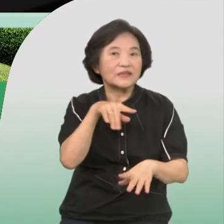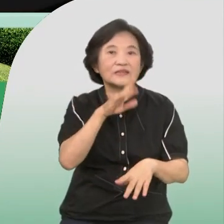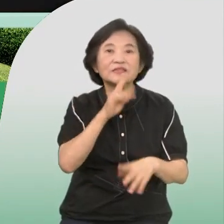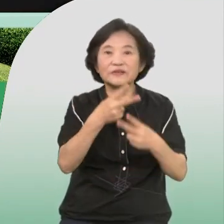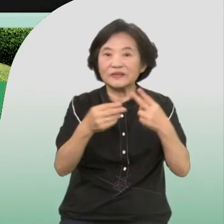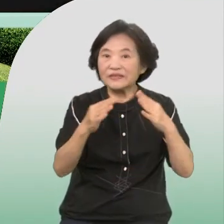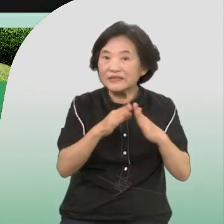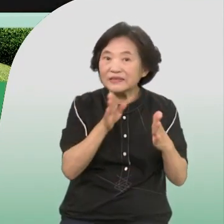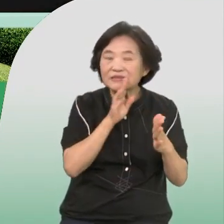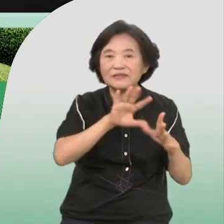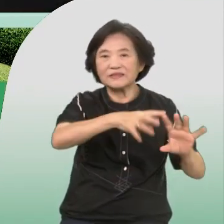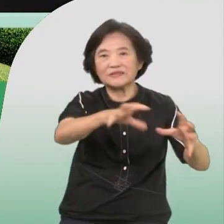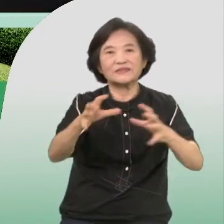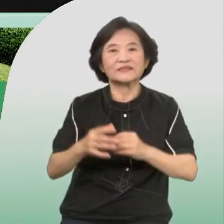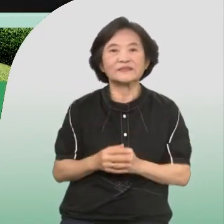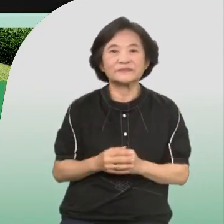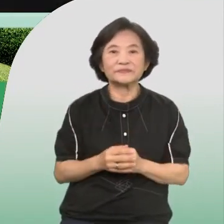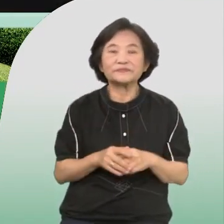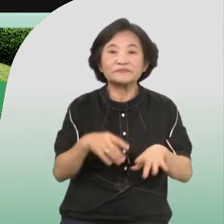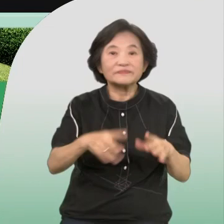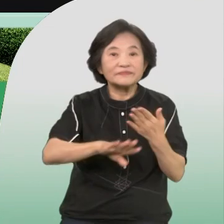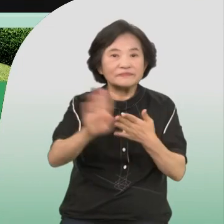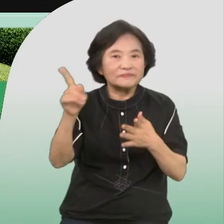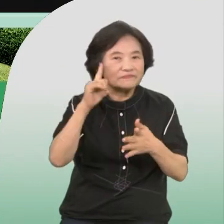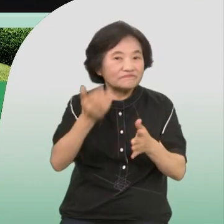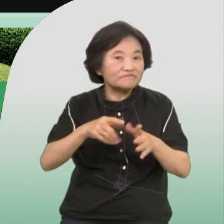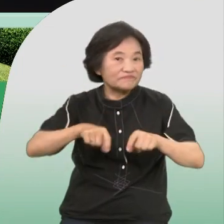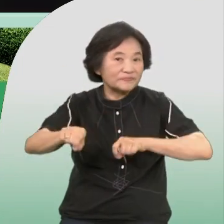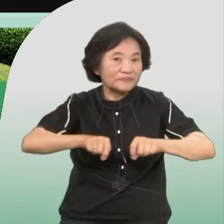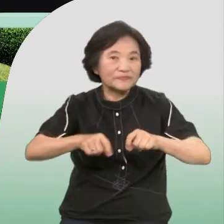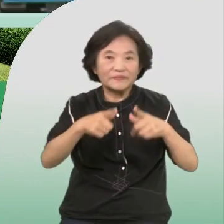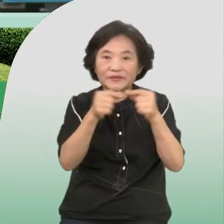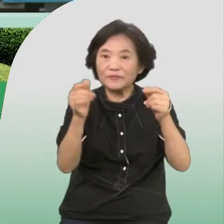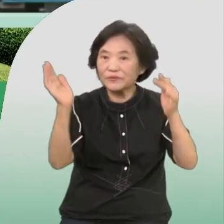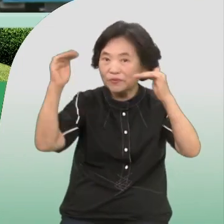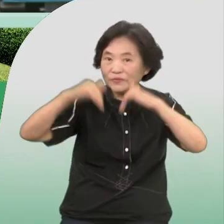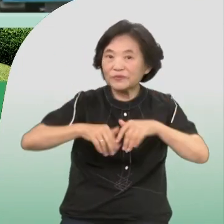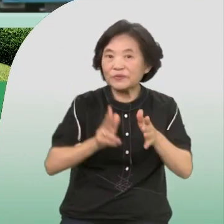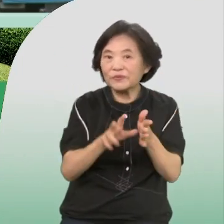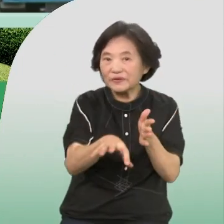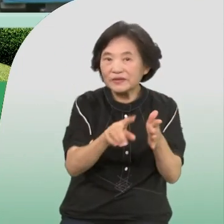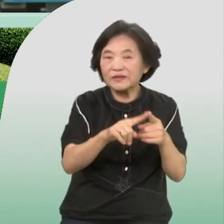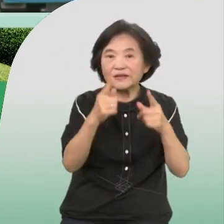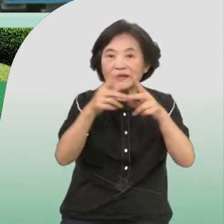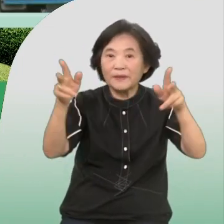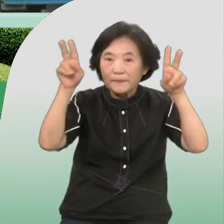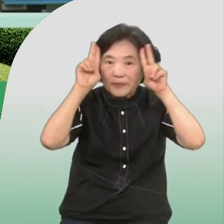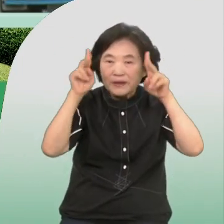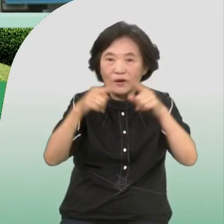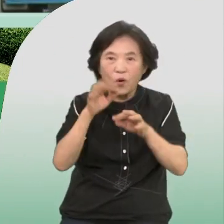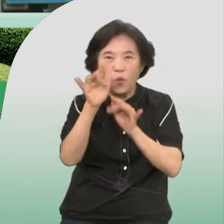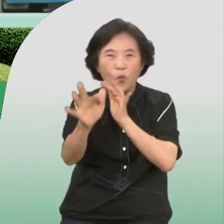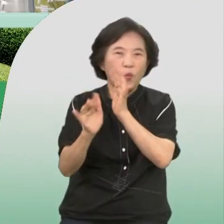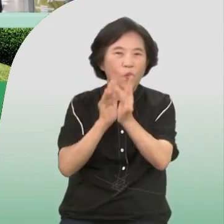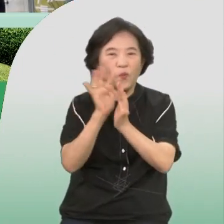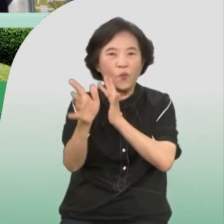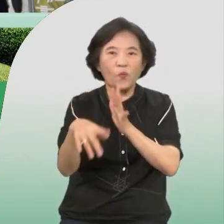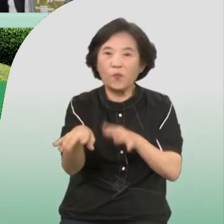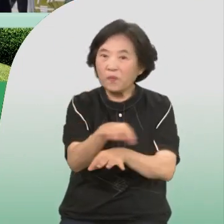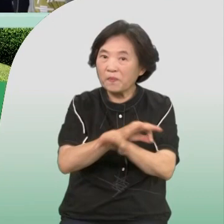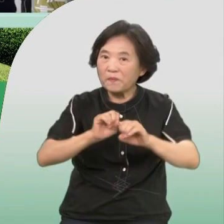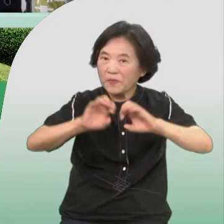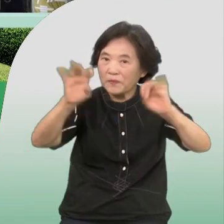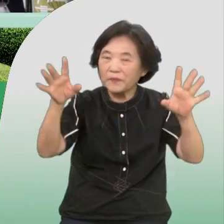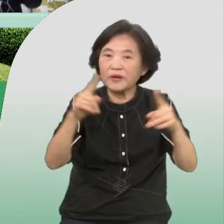New World 做主题曲。另外，之前还规划的日本东京嘅插头，还个台北因东都嘅上